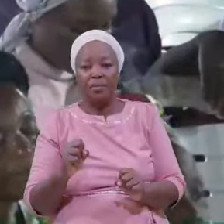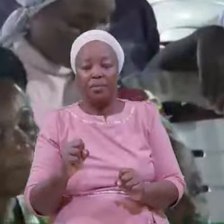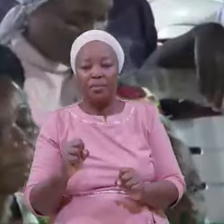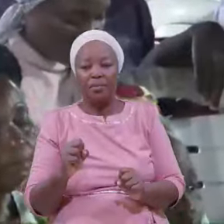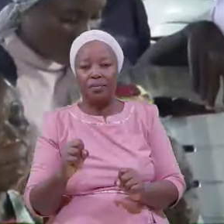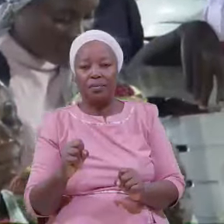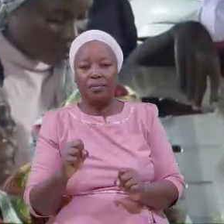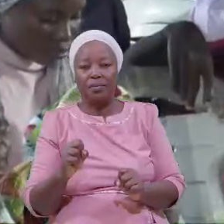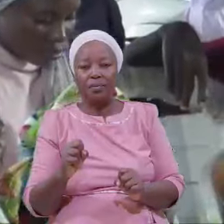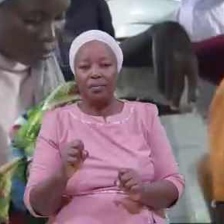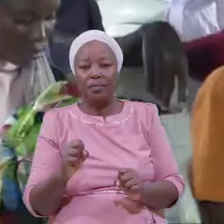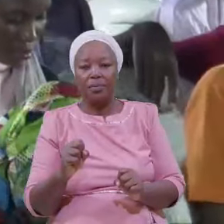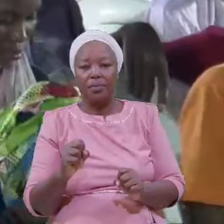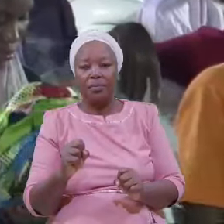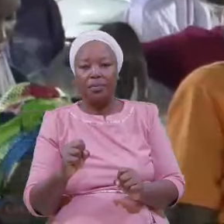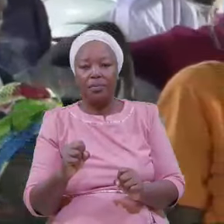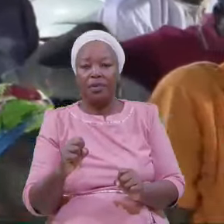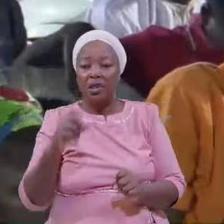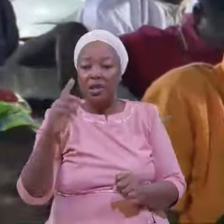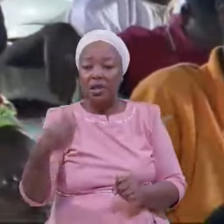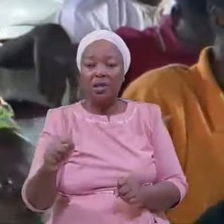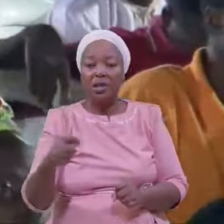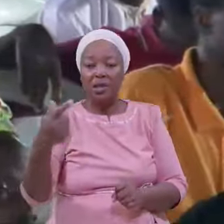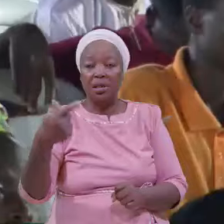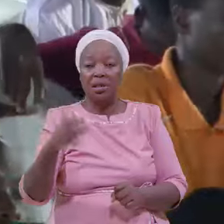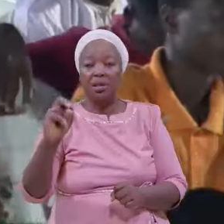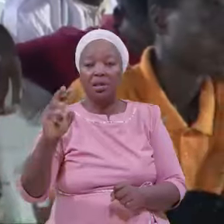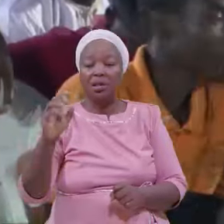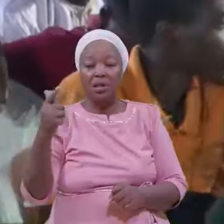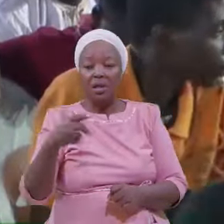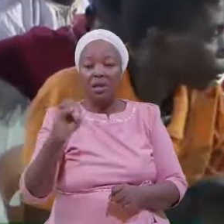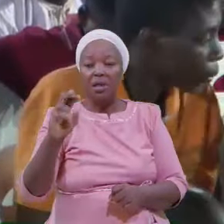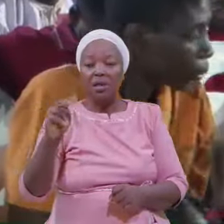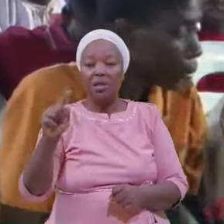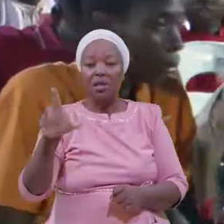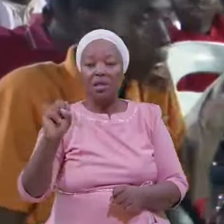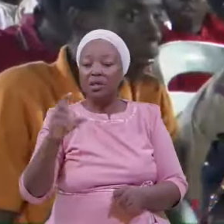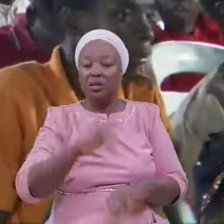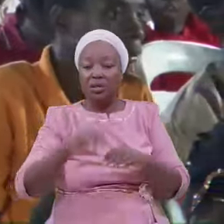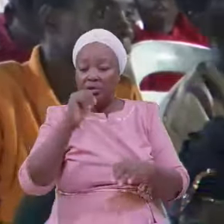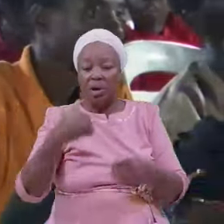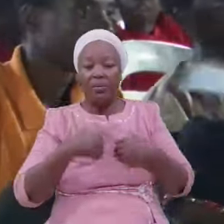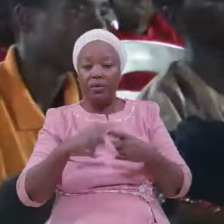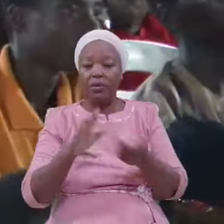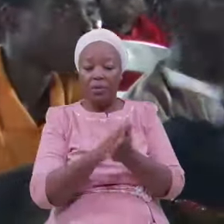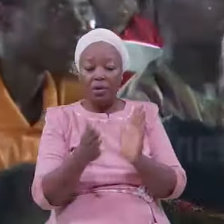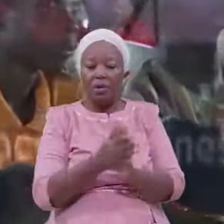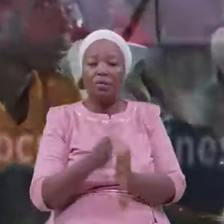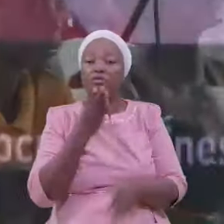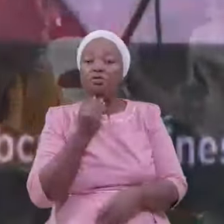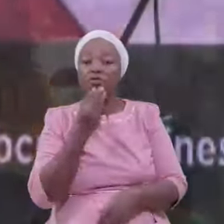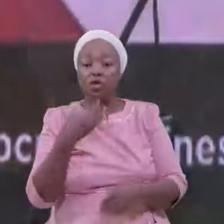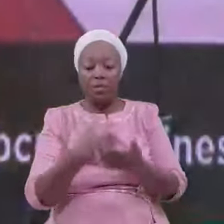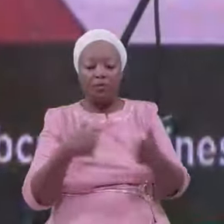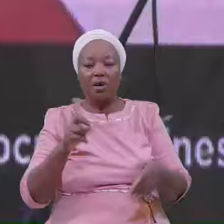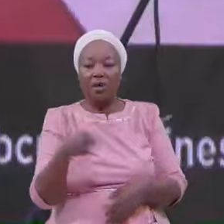magiging kaligtasan. The Gentiles don't have to become Jews before they can be saved. Hindi kinakailangang mga